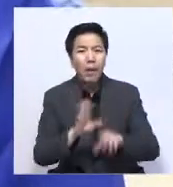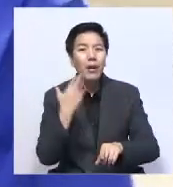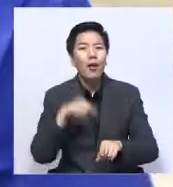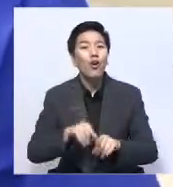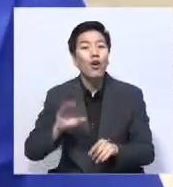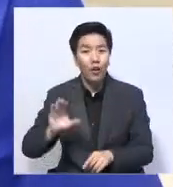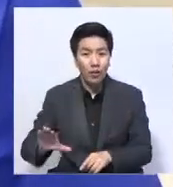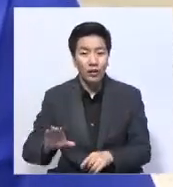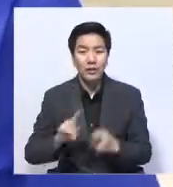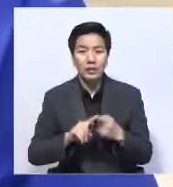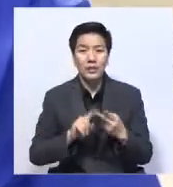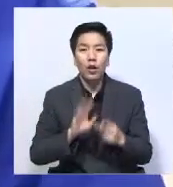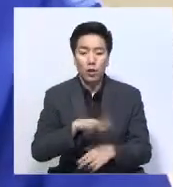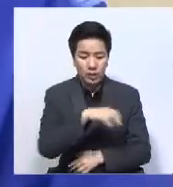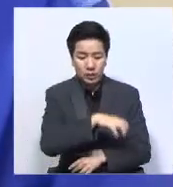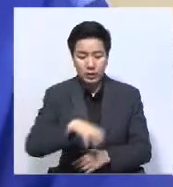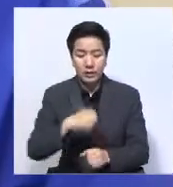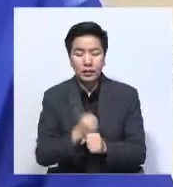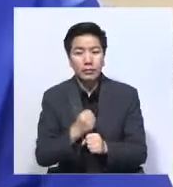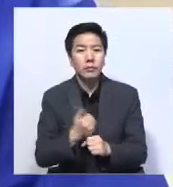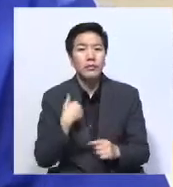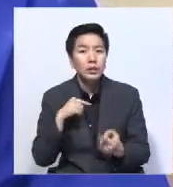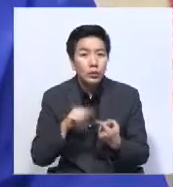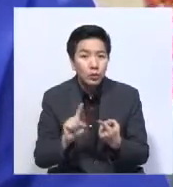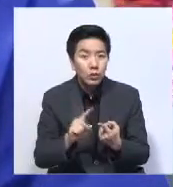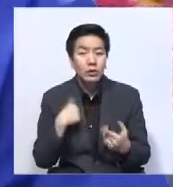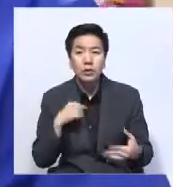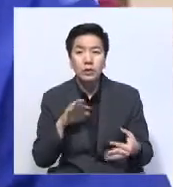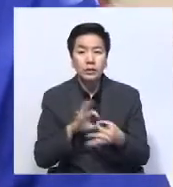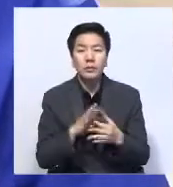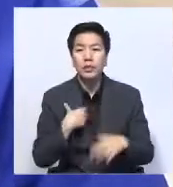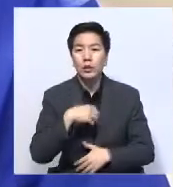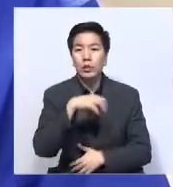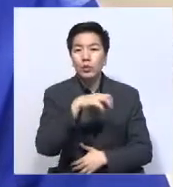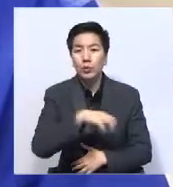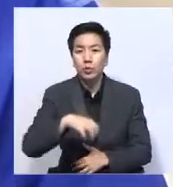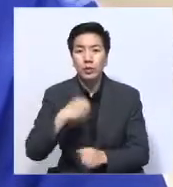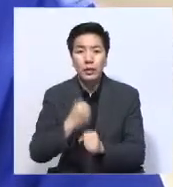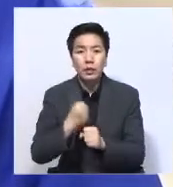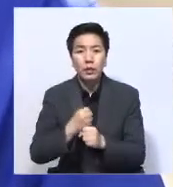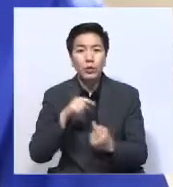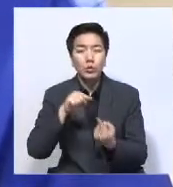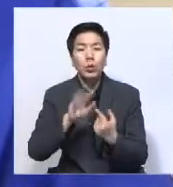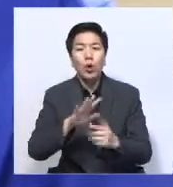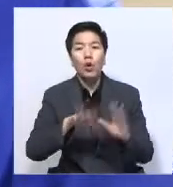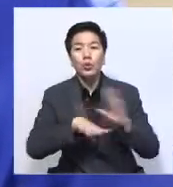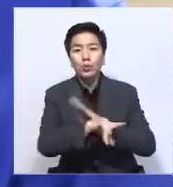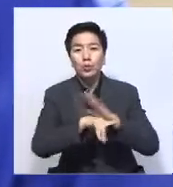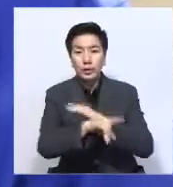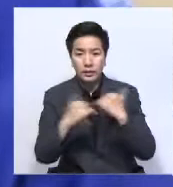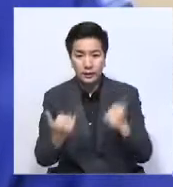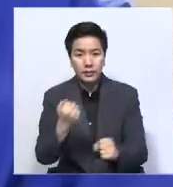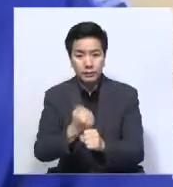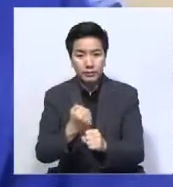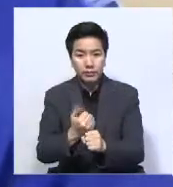ครับแล้วก็ประเภทหน่วยงานนะครับก็จะมีหน่วยงานที่อยู่ในพื้นที่ของชลบุรีนะครับอันนี้ก็